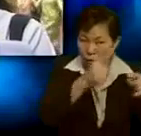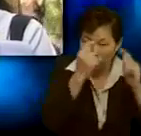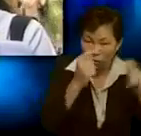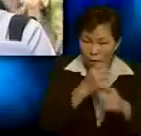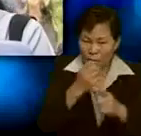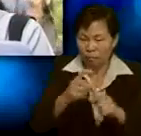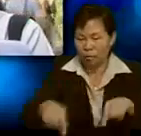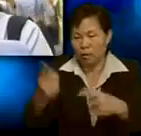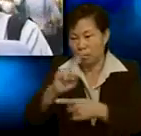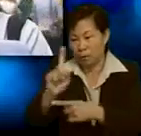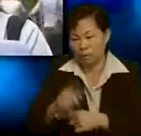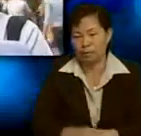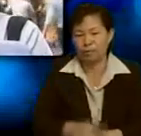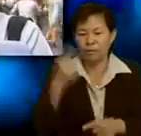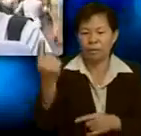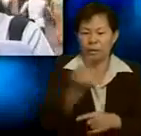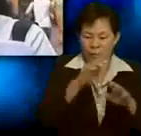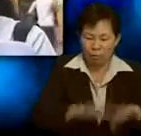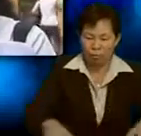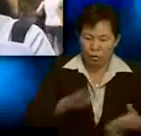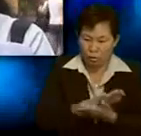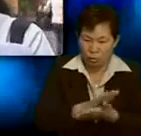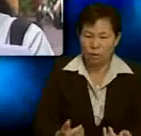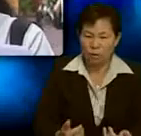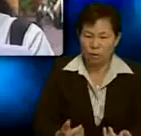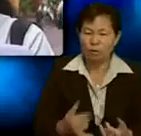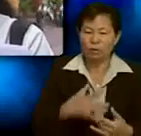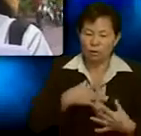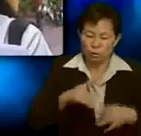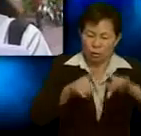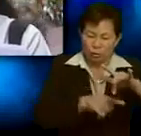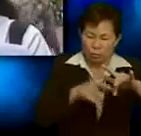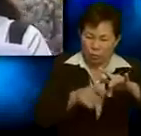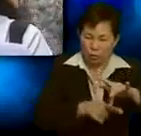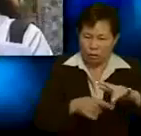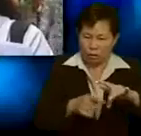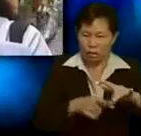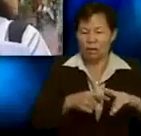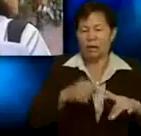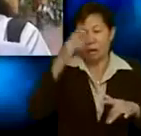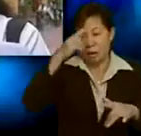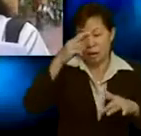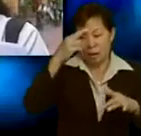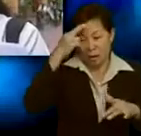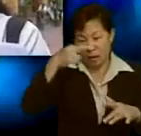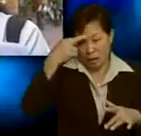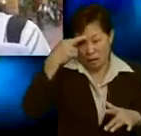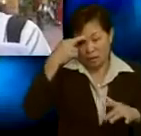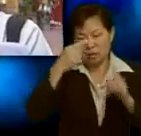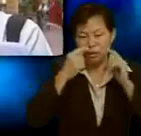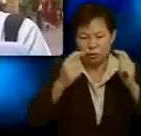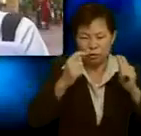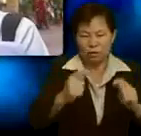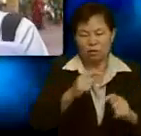tuition atau dia pergi mana. Selalunya budak-budak sekolah sekarang dia suka ponteng dan cakap guna alasan pergi tuition, extra class,